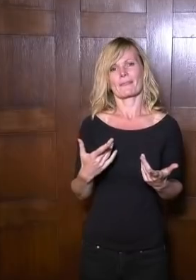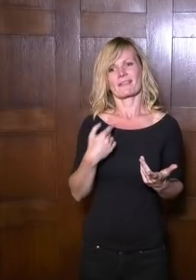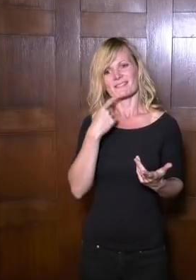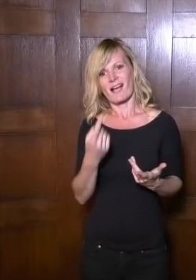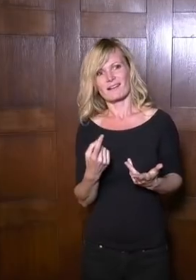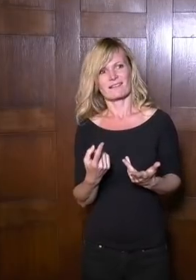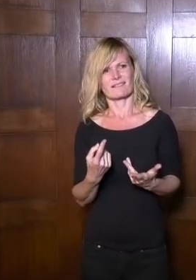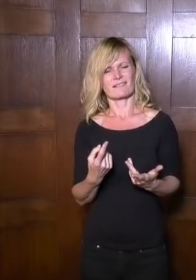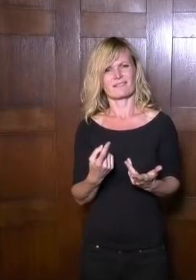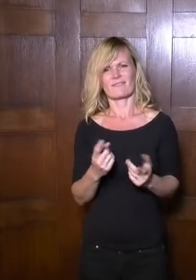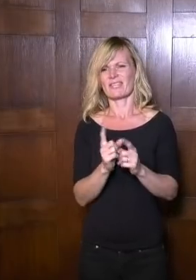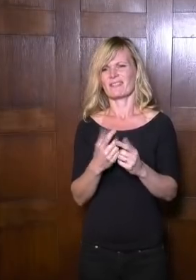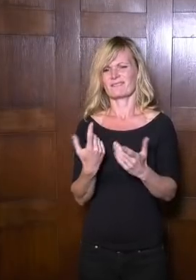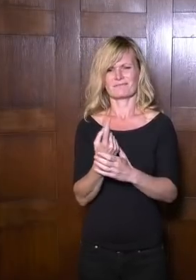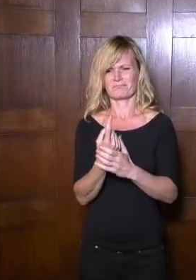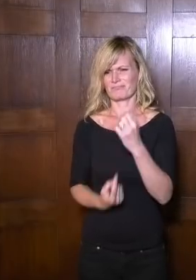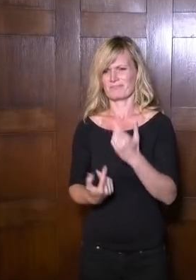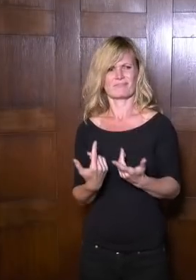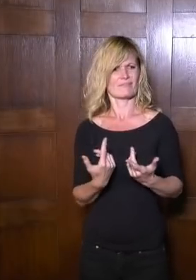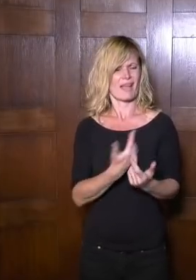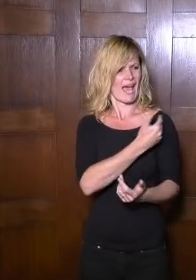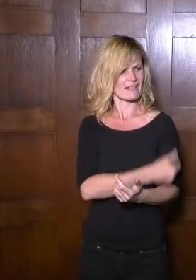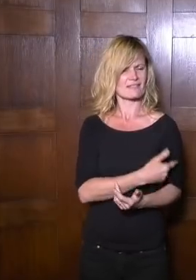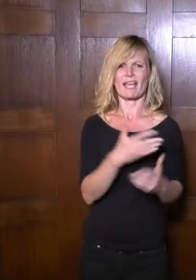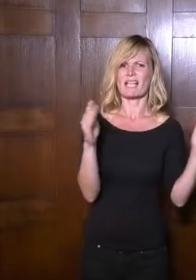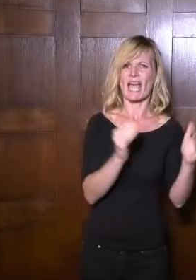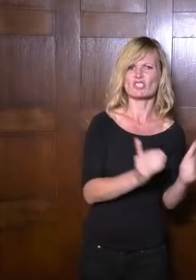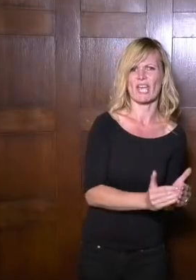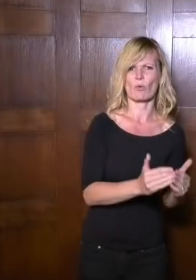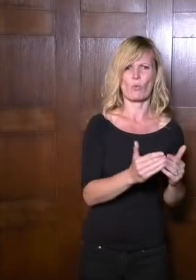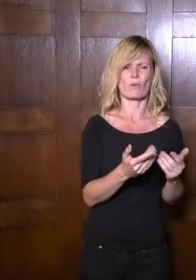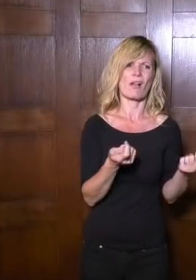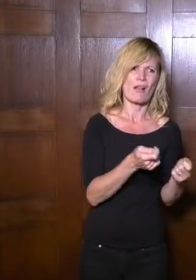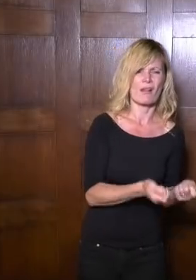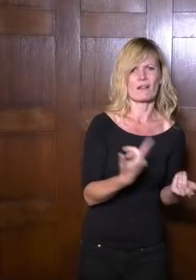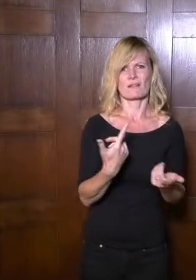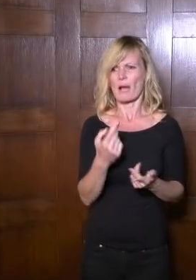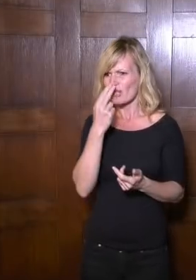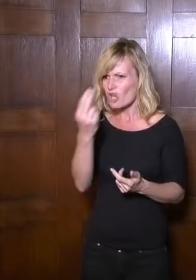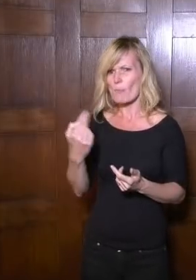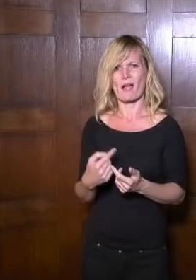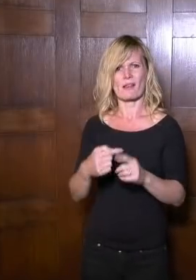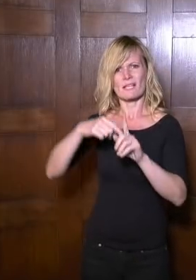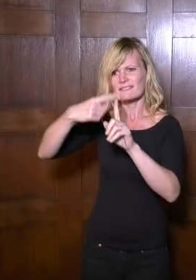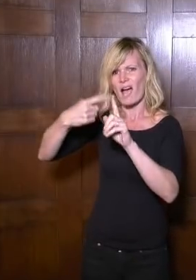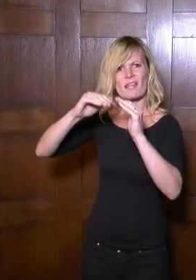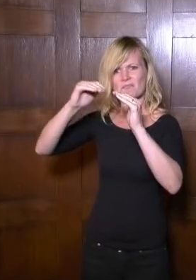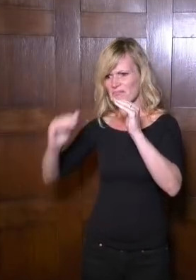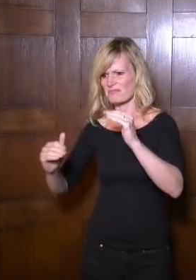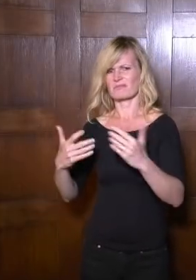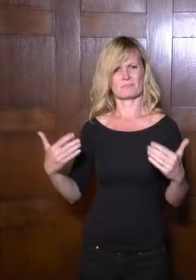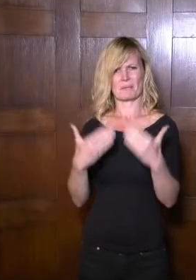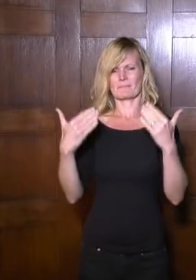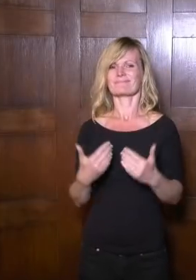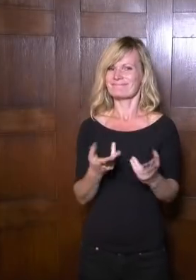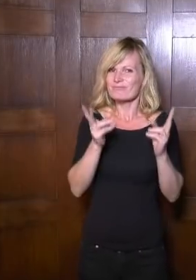einen Seite, wir haben immer noch diese Einschränkungen, aber die Zahlen gehen doch nach unten. Und das, und da ist es dann aber eben auch Aufgabe von